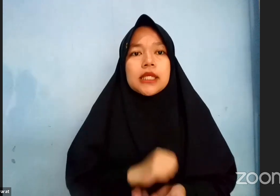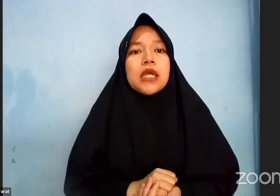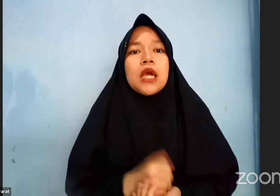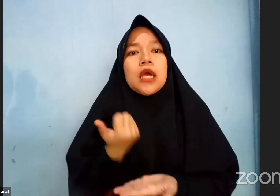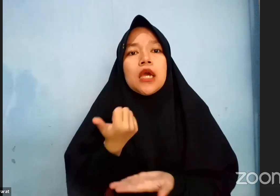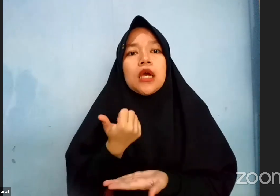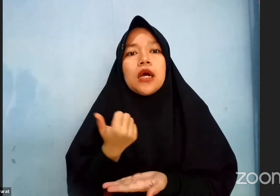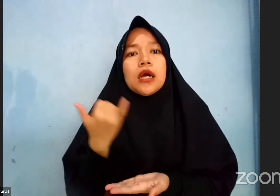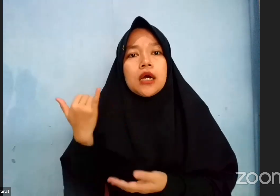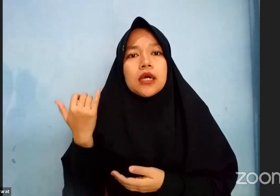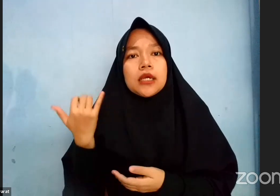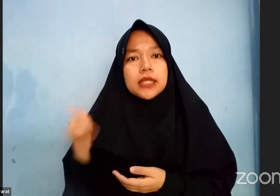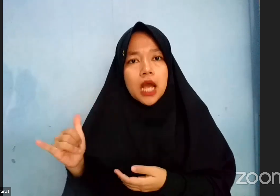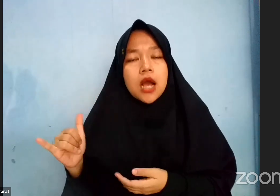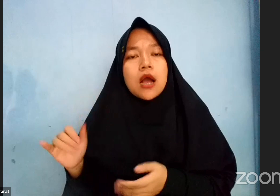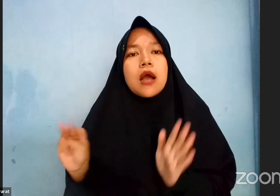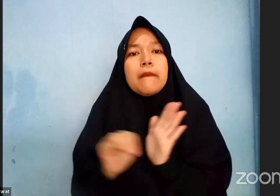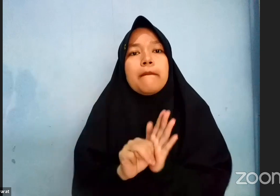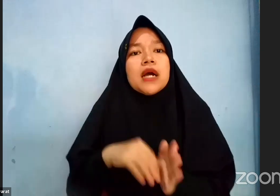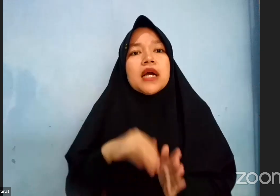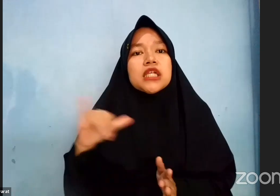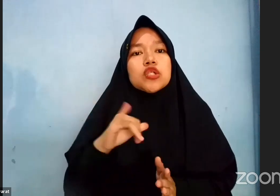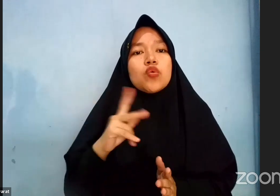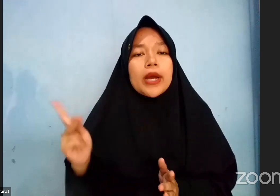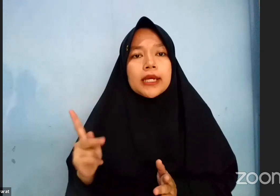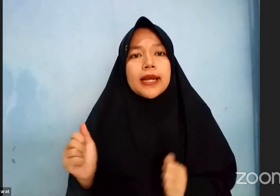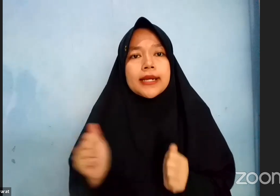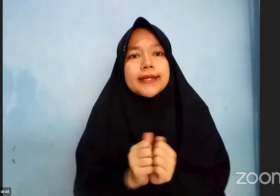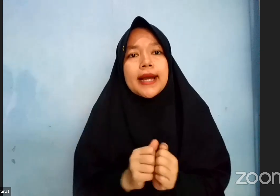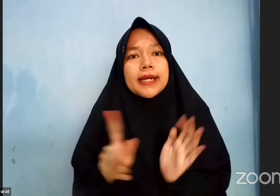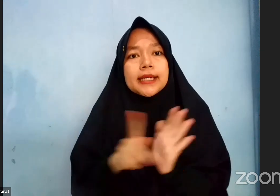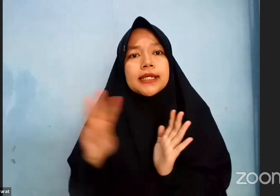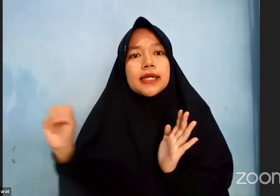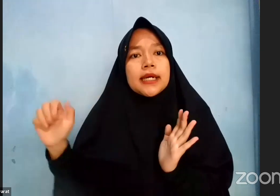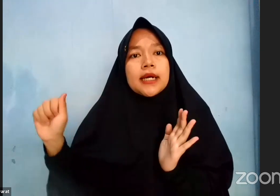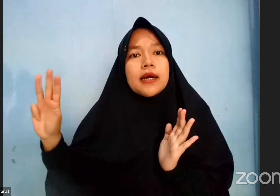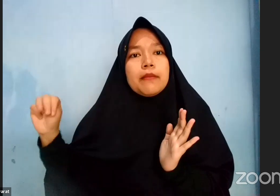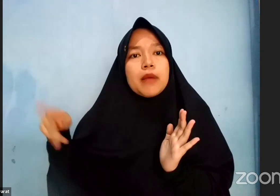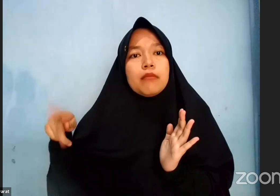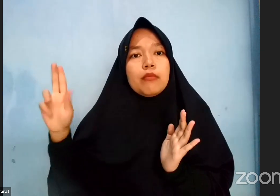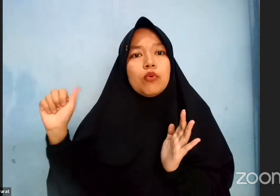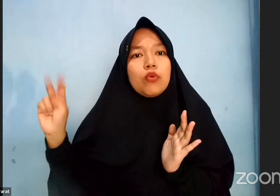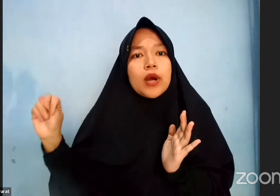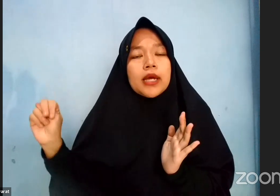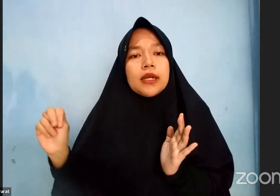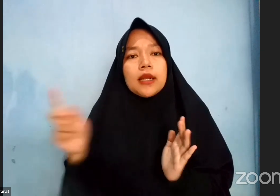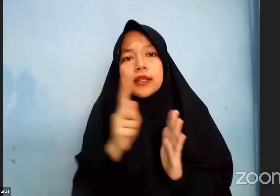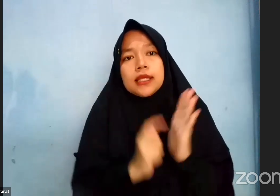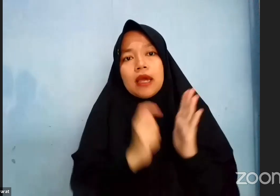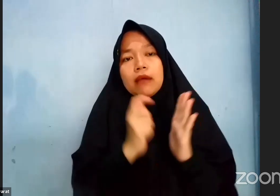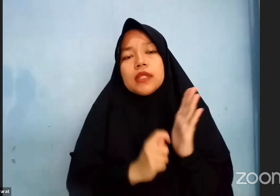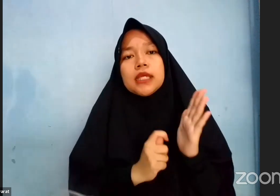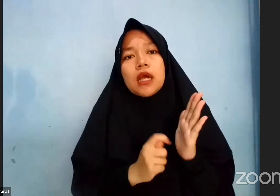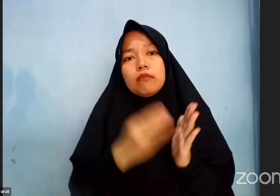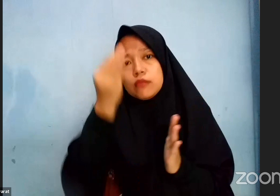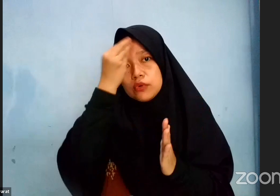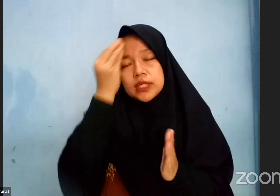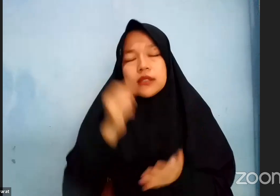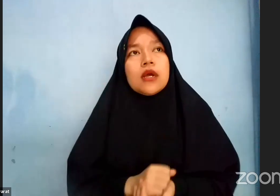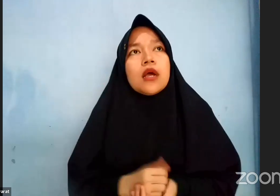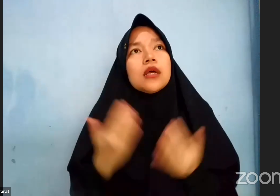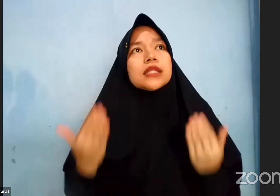jadi saya setuju kalau memang nanti memungkinkan kita bukan ebook platihan Jadi sekarang ini di gtk sedang